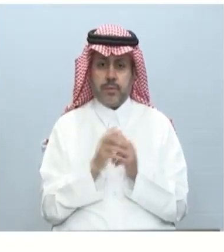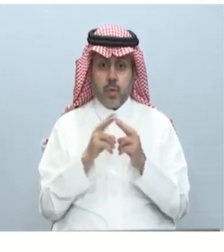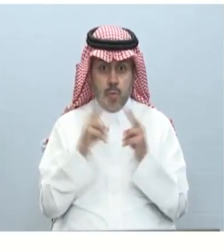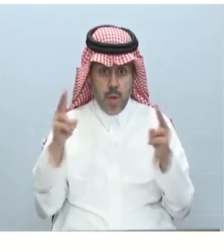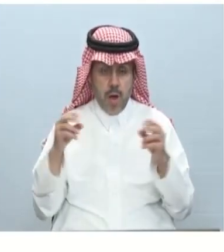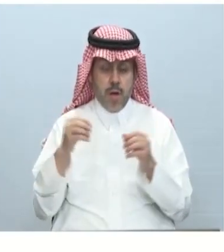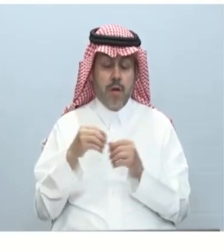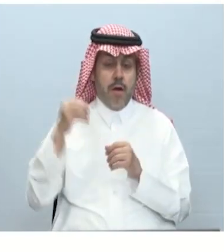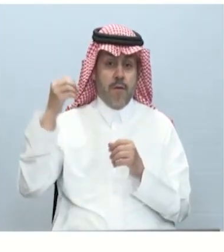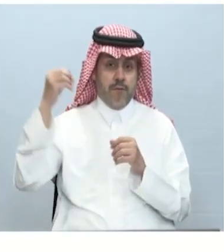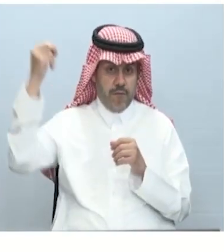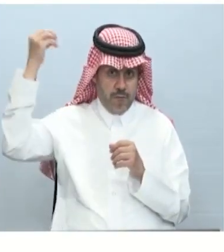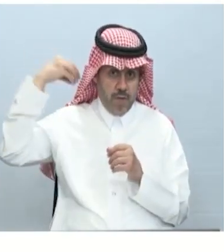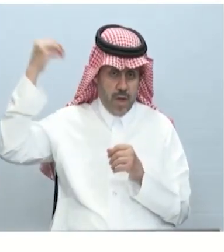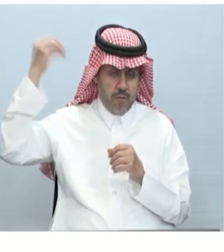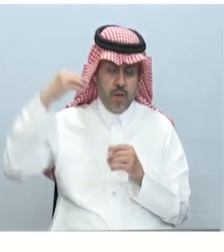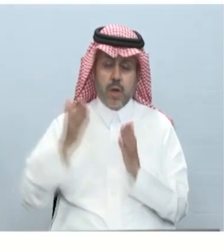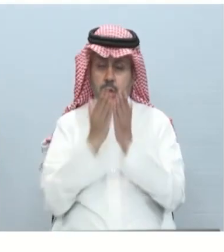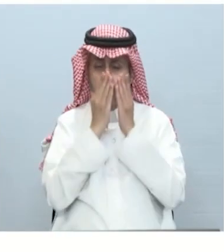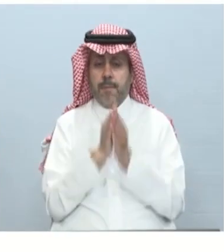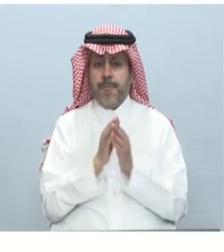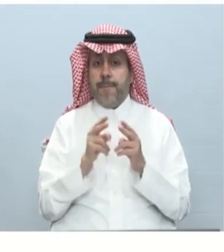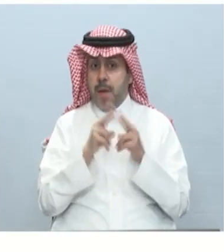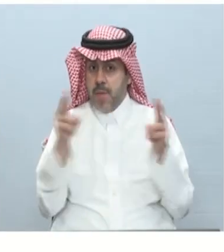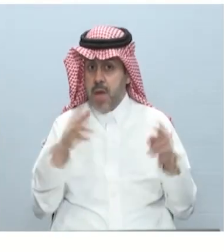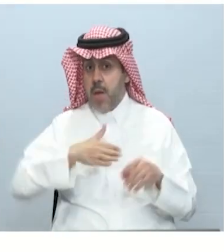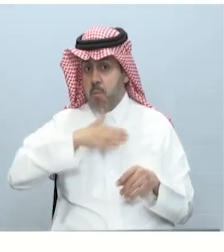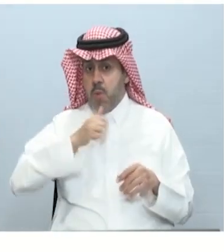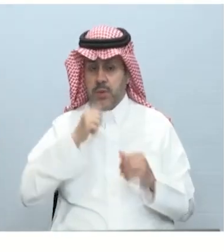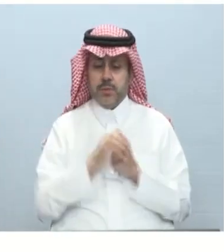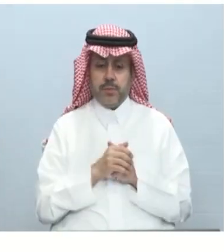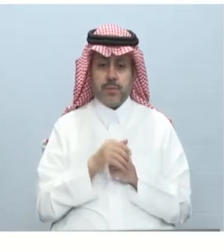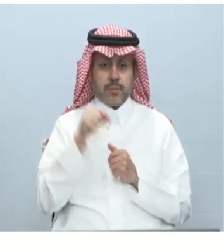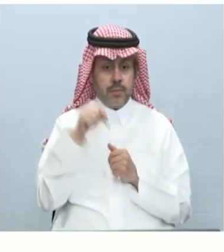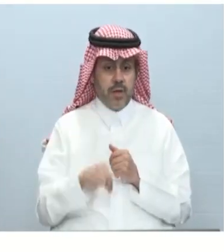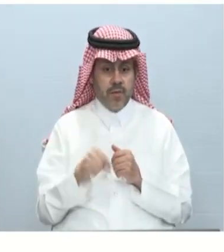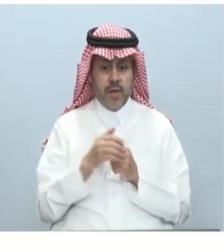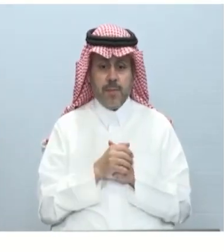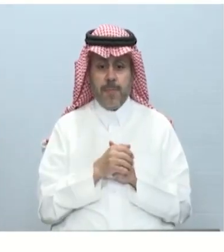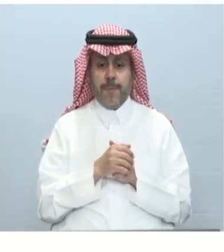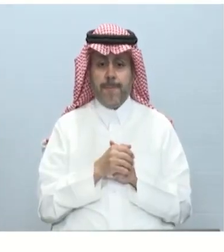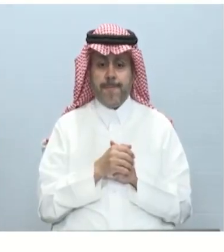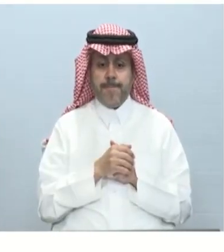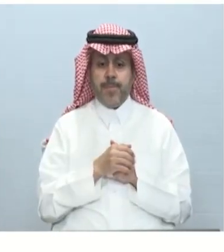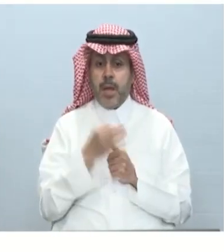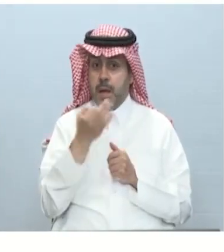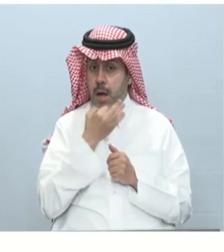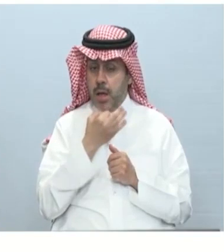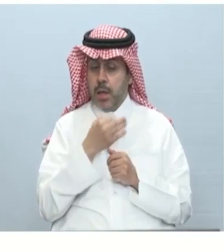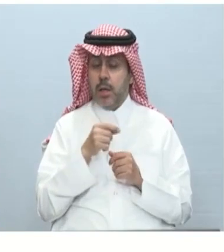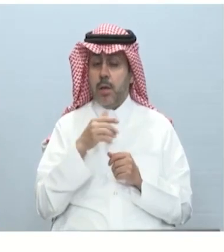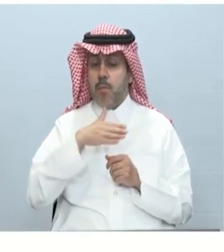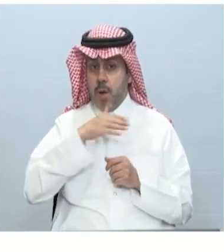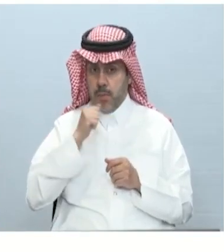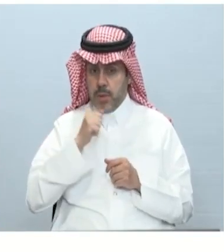وعظمه ما بين النبي صلى الله عليه وسلم في هذا الامر انه قال الدعاء هو